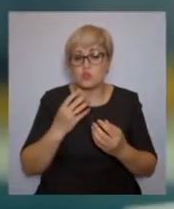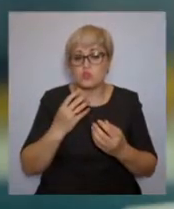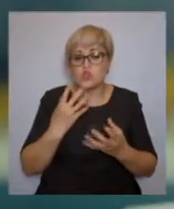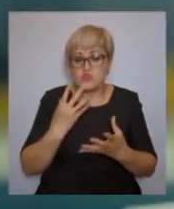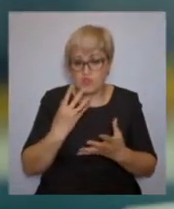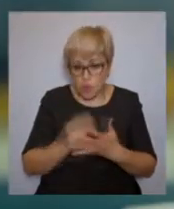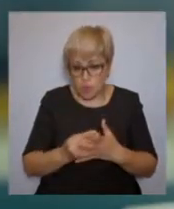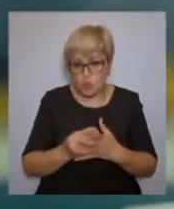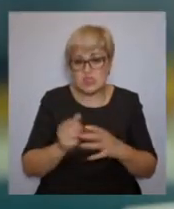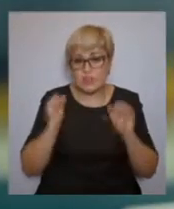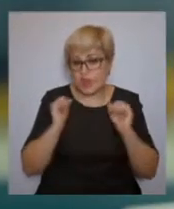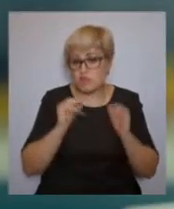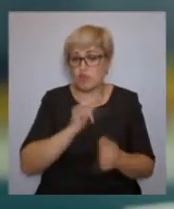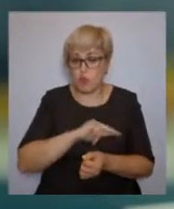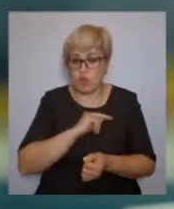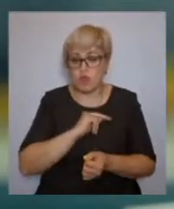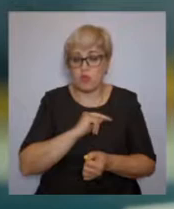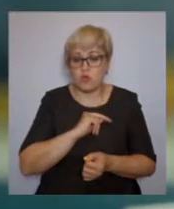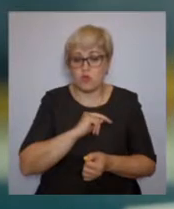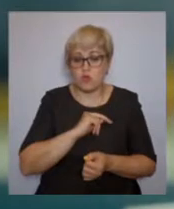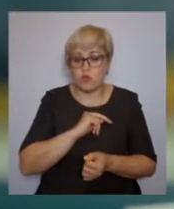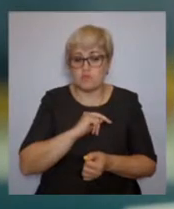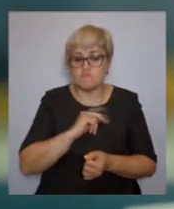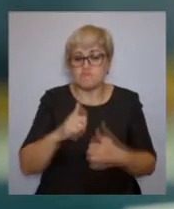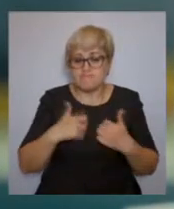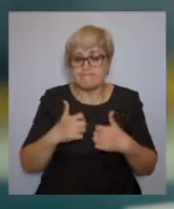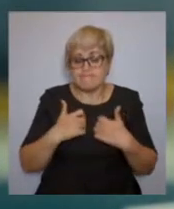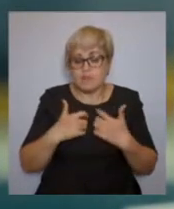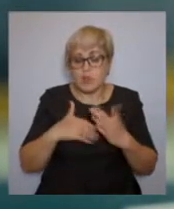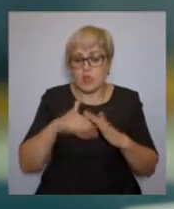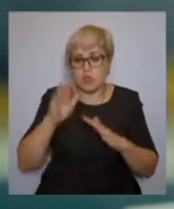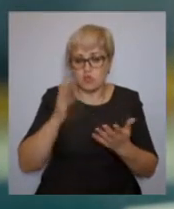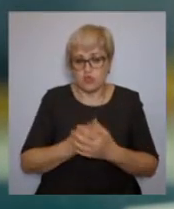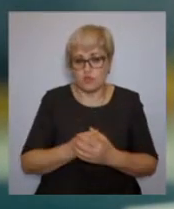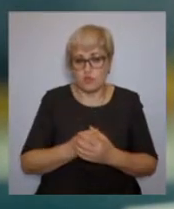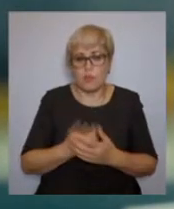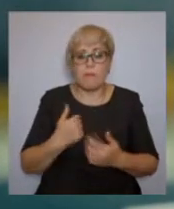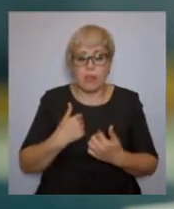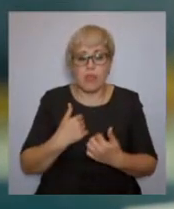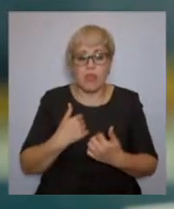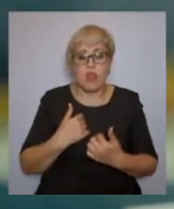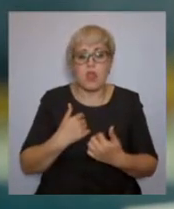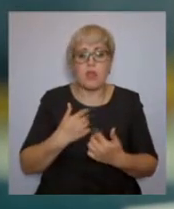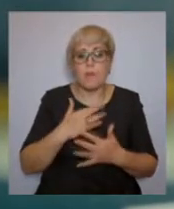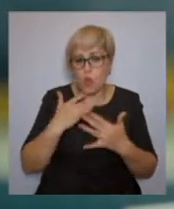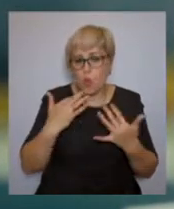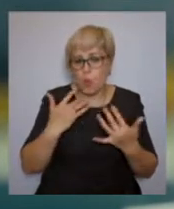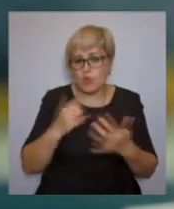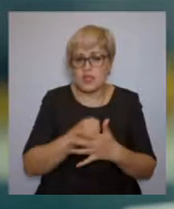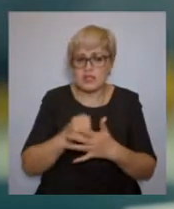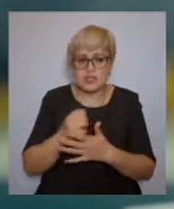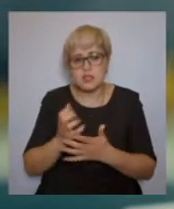мы многого достигли им но она была в нашей команде капитан это был тот человек